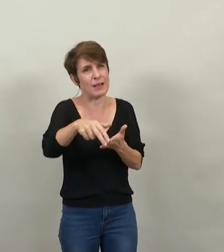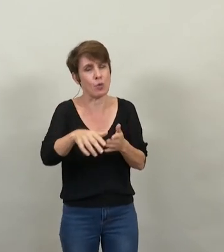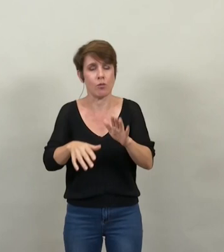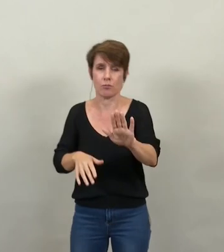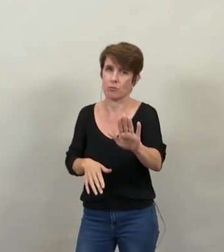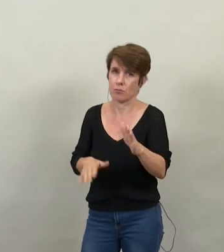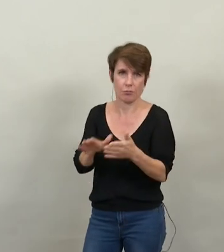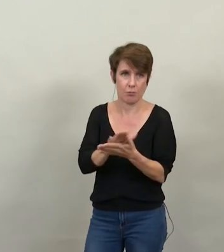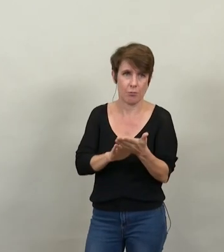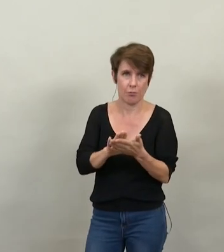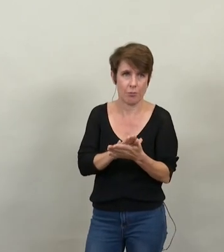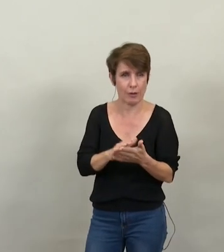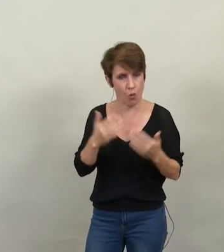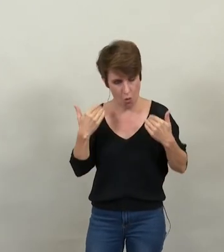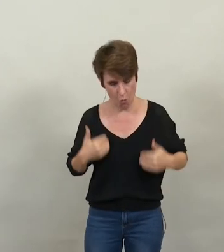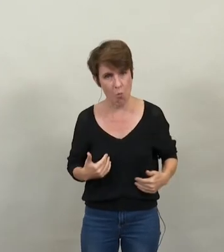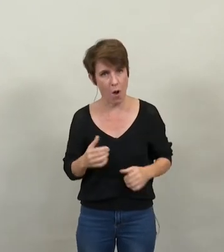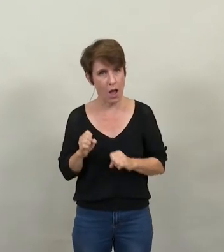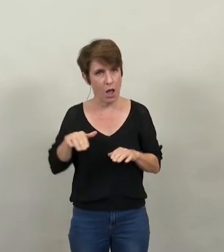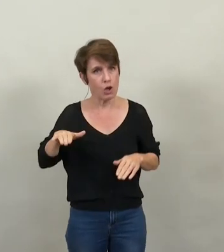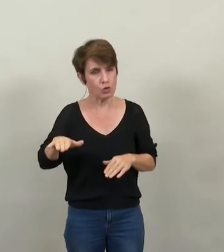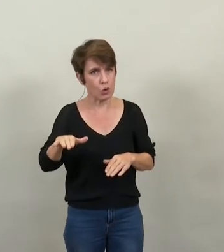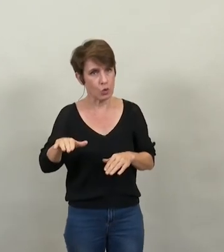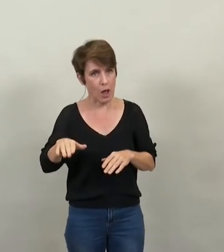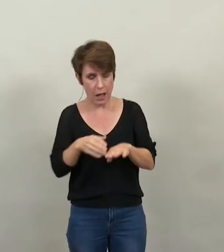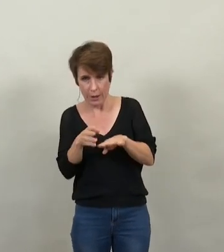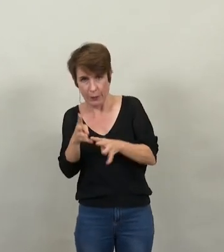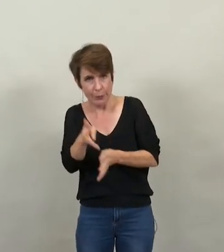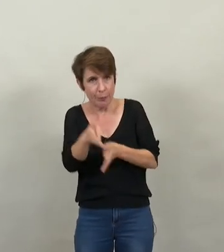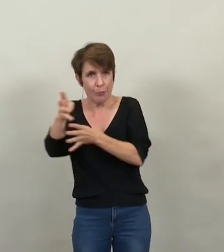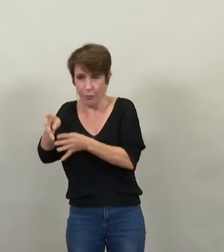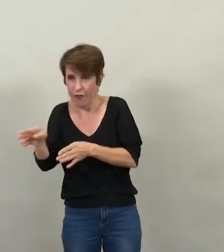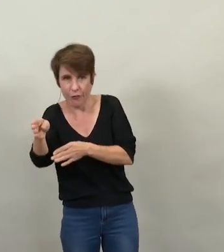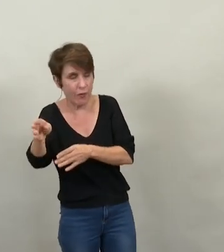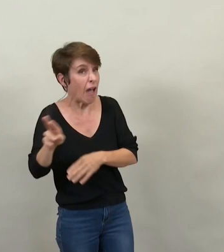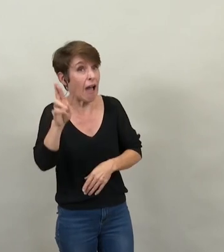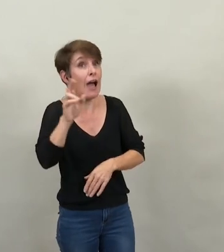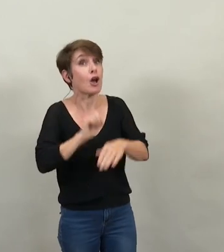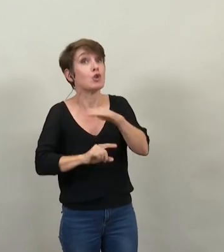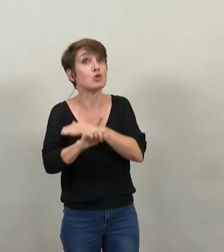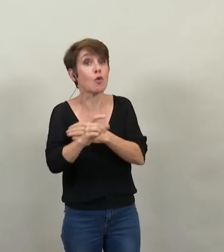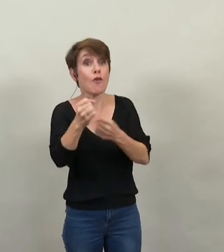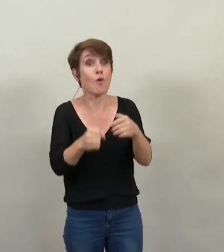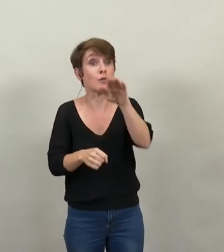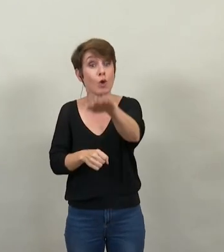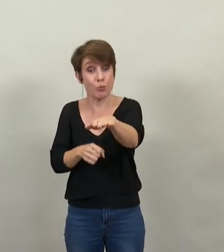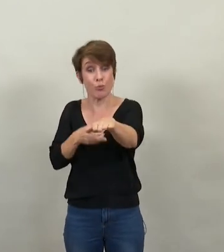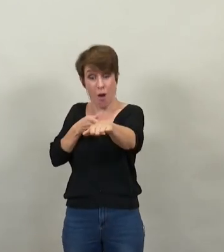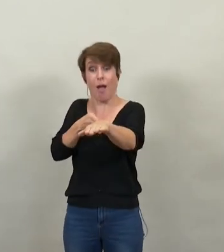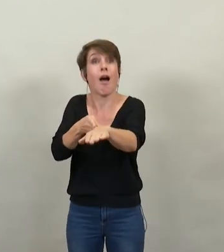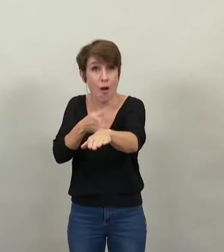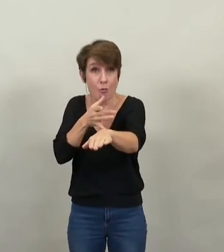m'arrive rarement de rouler sur un trottoir mais quand ça m'arrive c'est parce qu'il y a une bagnole qui est garée sur la piste cyclable que je devrais pouvoir emprunter en toute